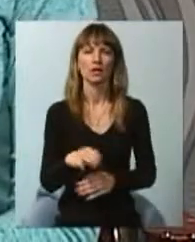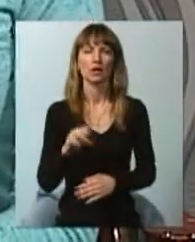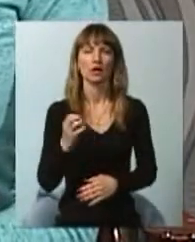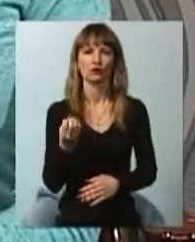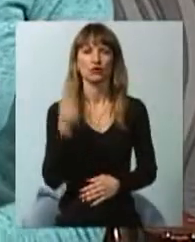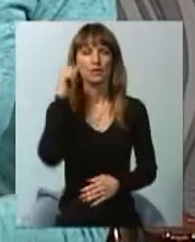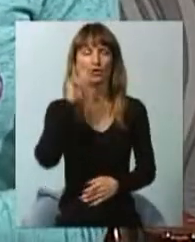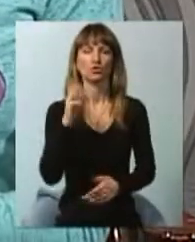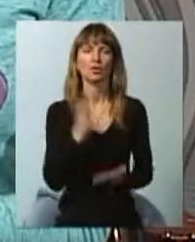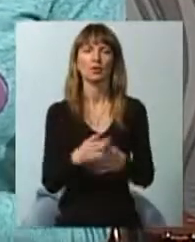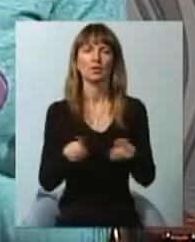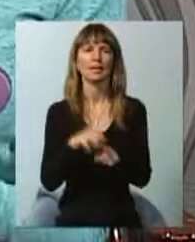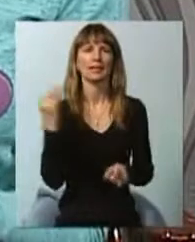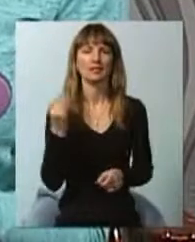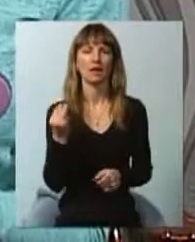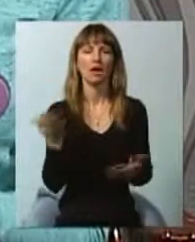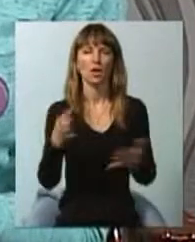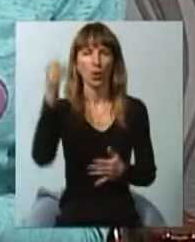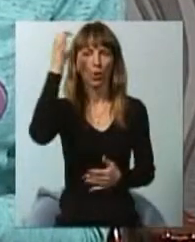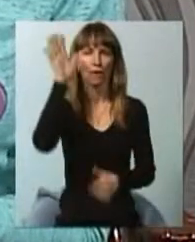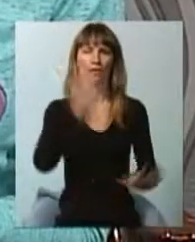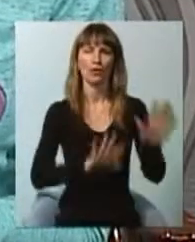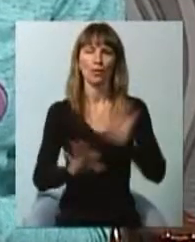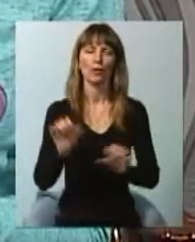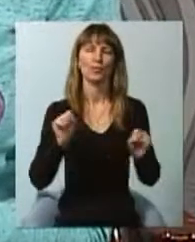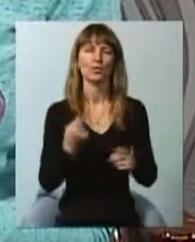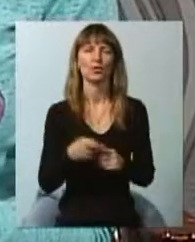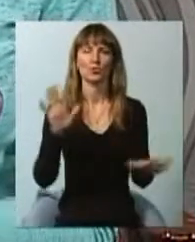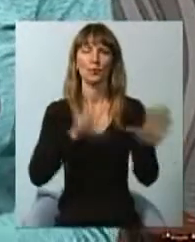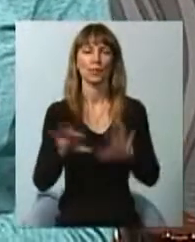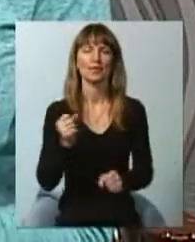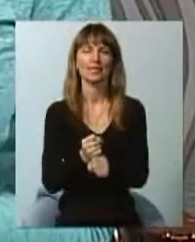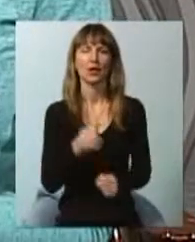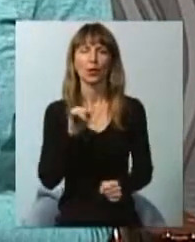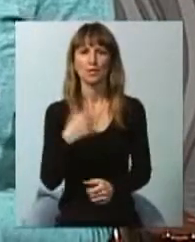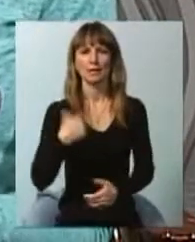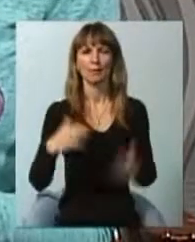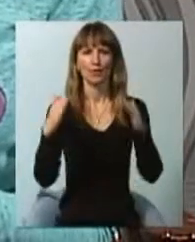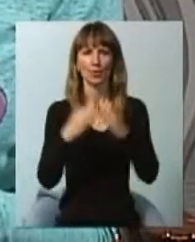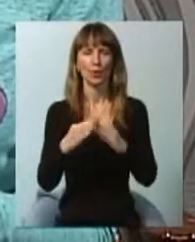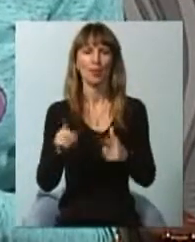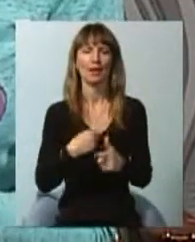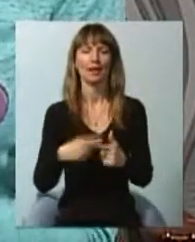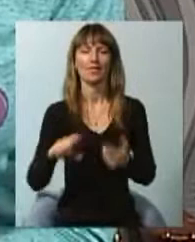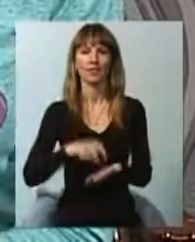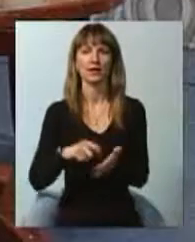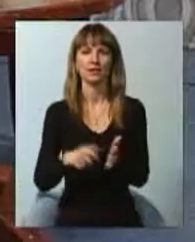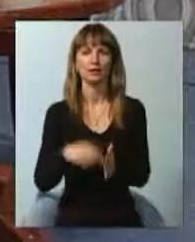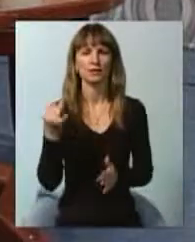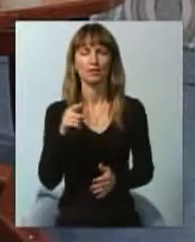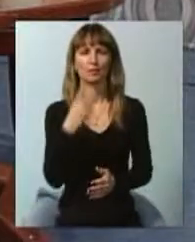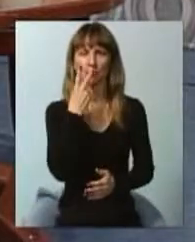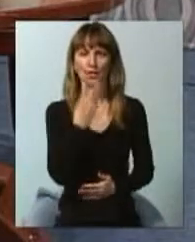ще знаю, що є така цікава штука, як науковий туман, і можна цей туман створити навіть у себе вдома або в квартирі. Цікаво